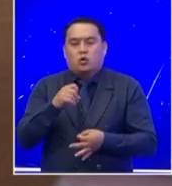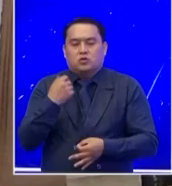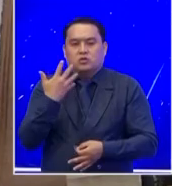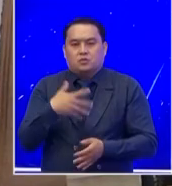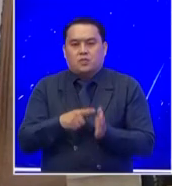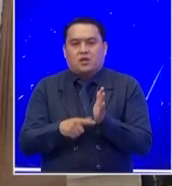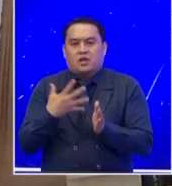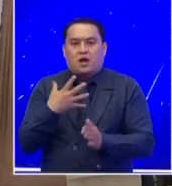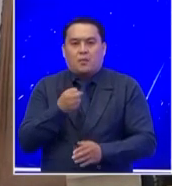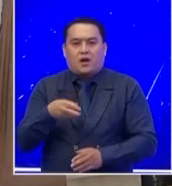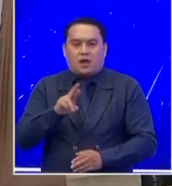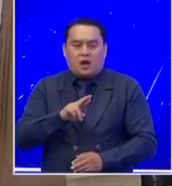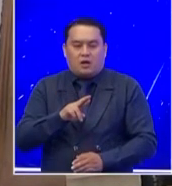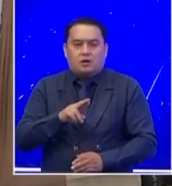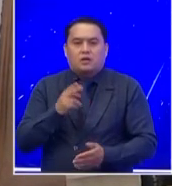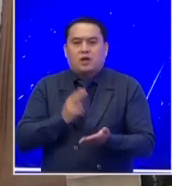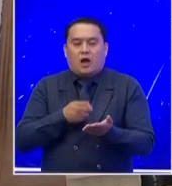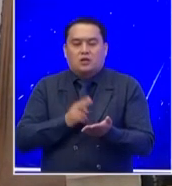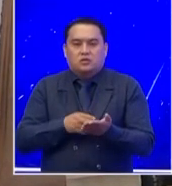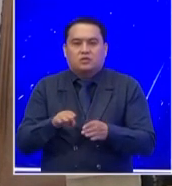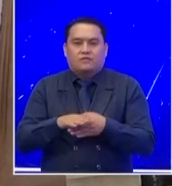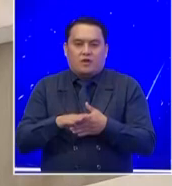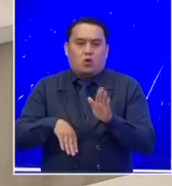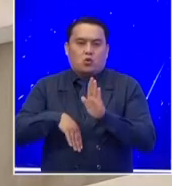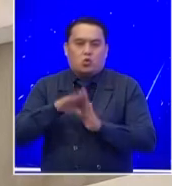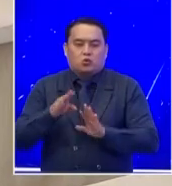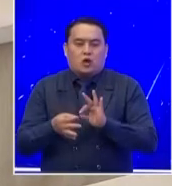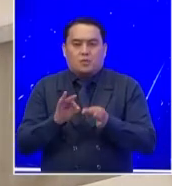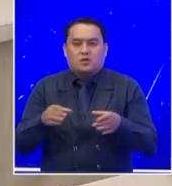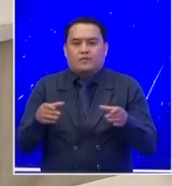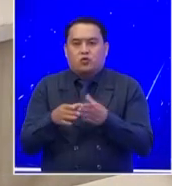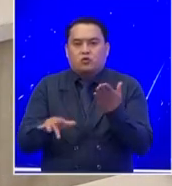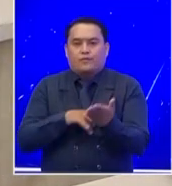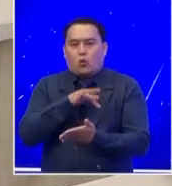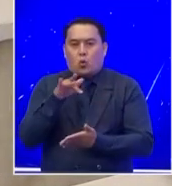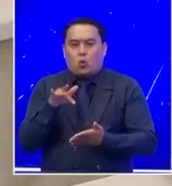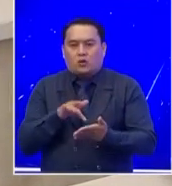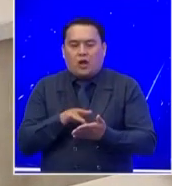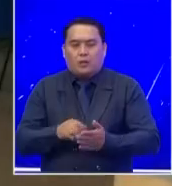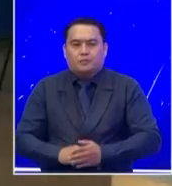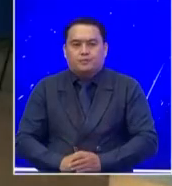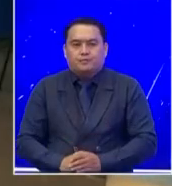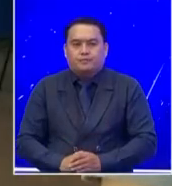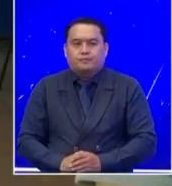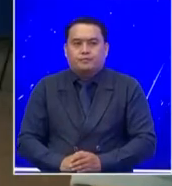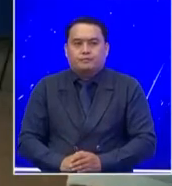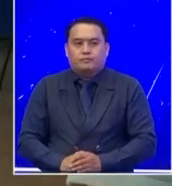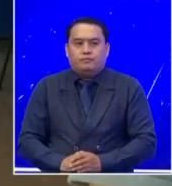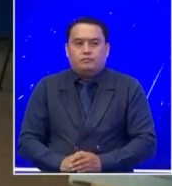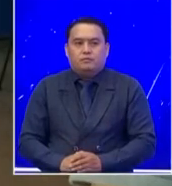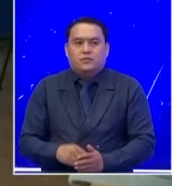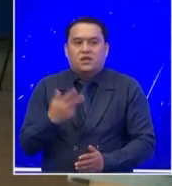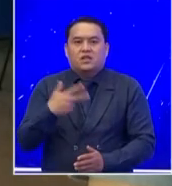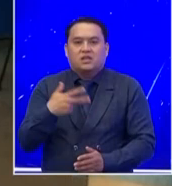175-летию великого мыслителя, чем еще раз подтвердили звание лучшей олимпийской команды города. В этом году у нас около